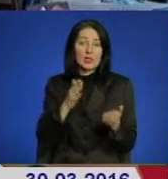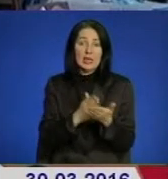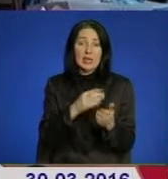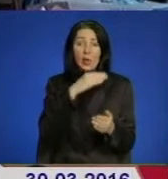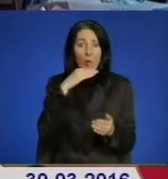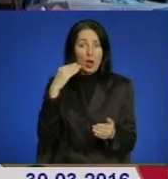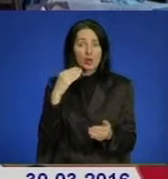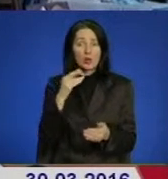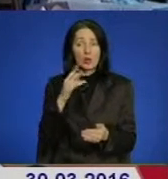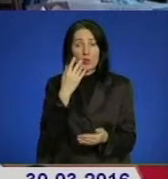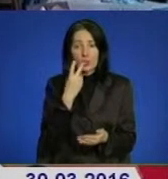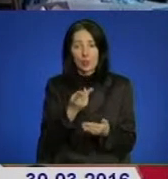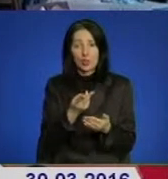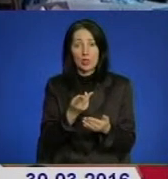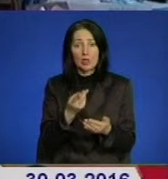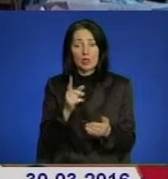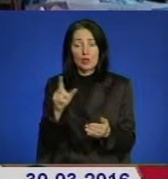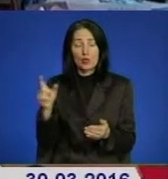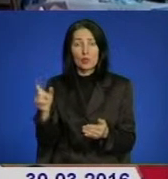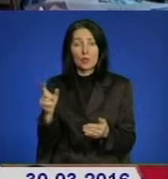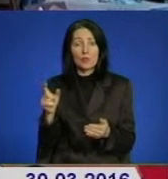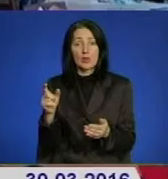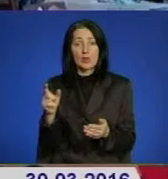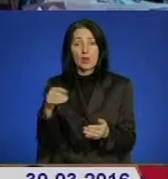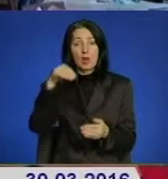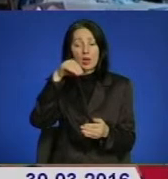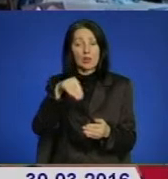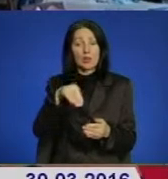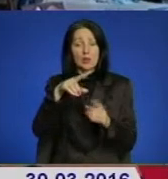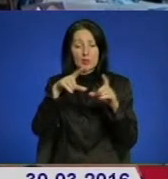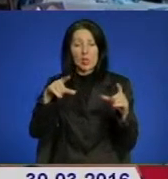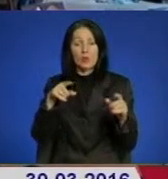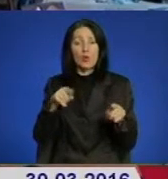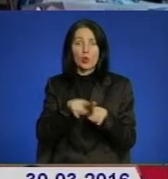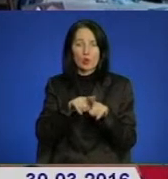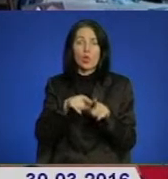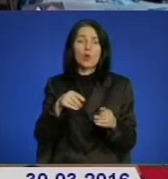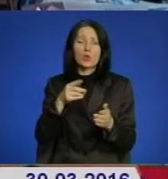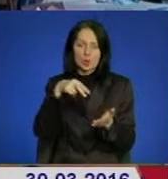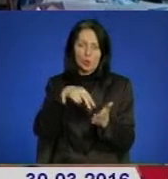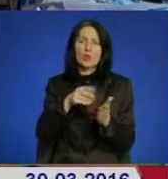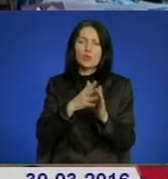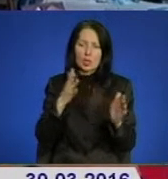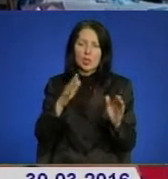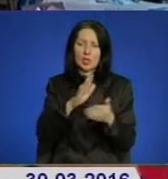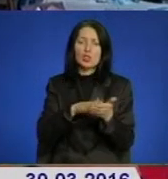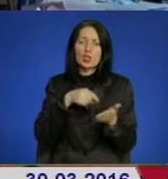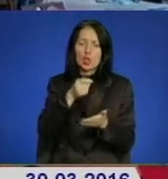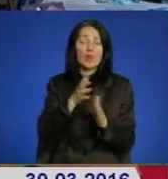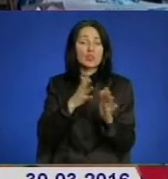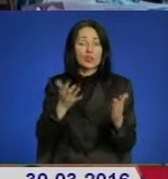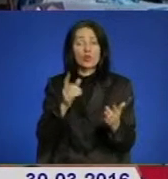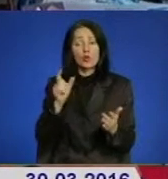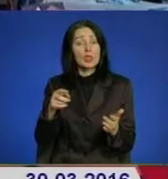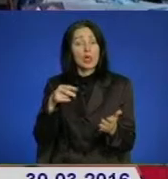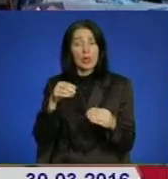так як ми бачили там того місяця, що людина подала в скриньку, крім того, вона ще стоїть в черзі і подає так в чергу. Якщо людина подала по скринці,